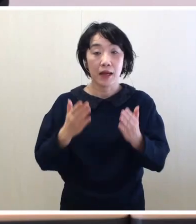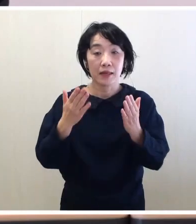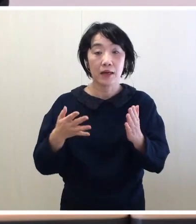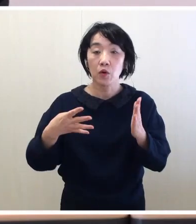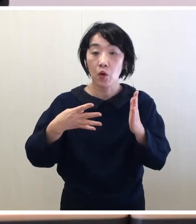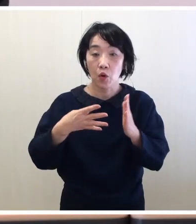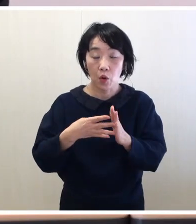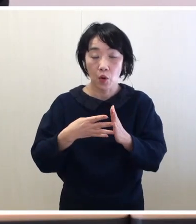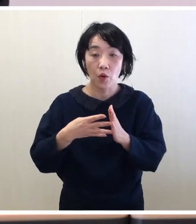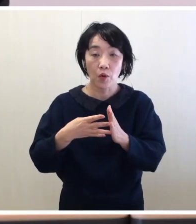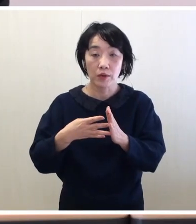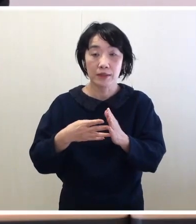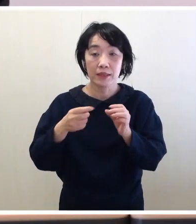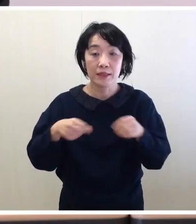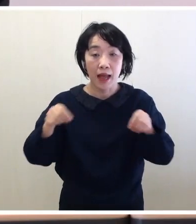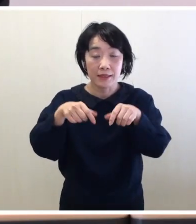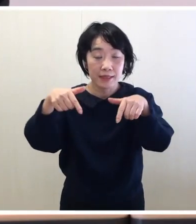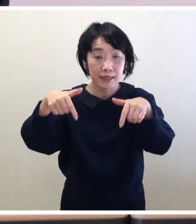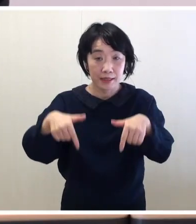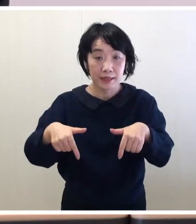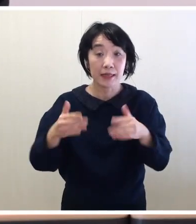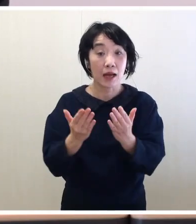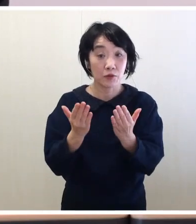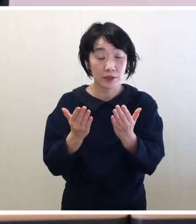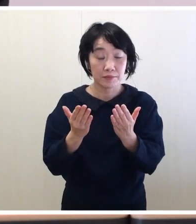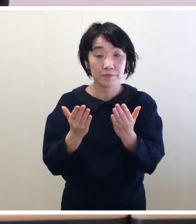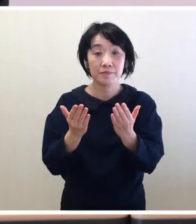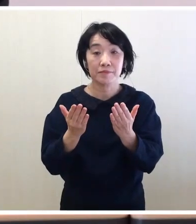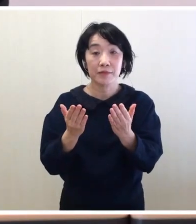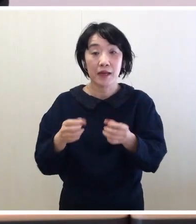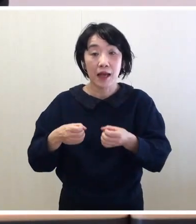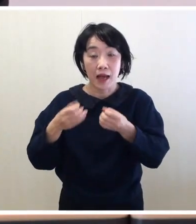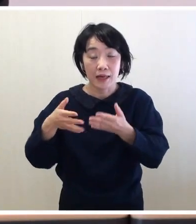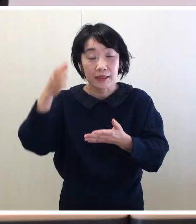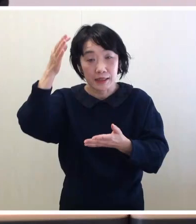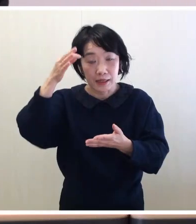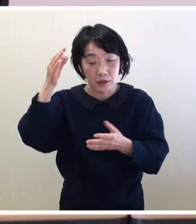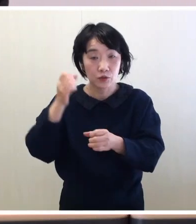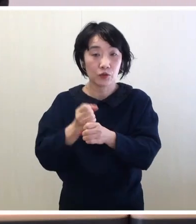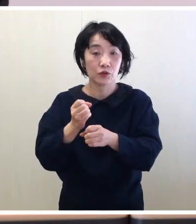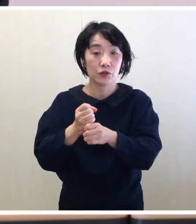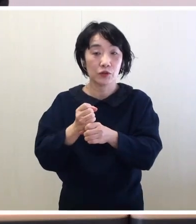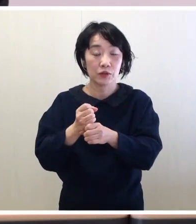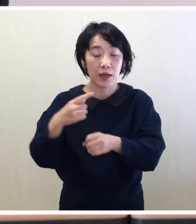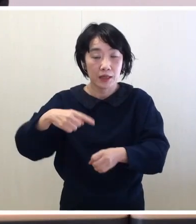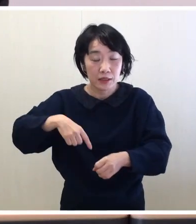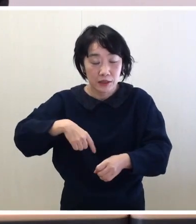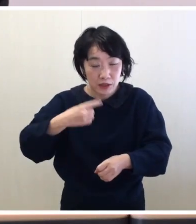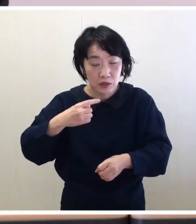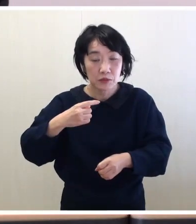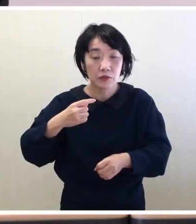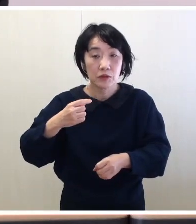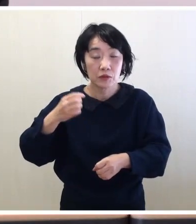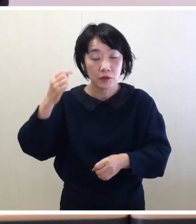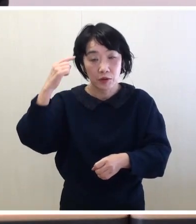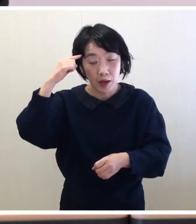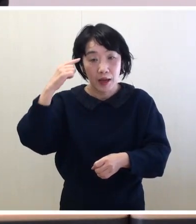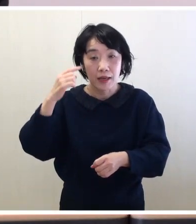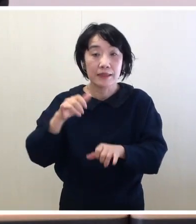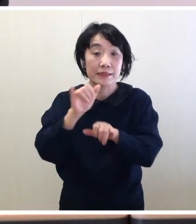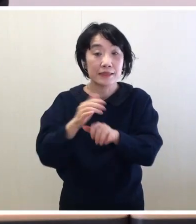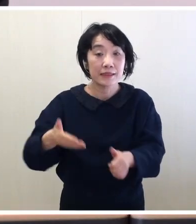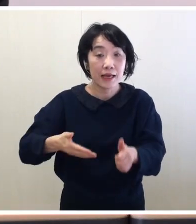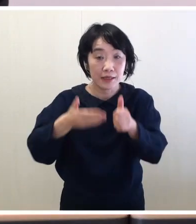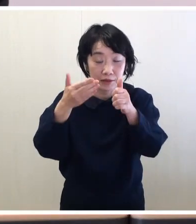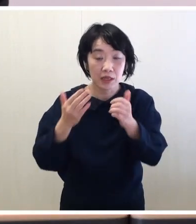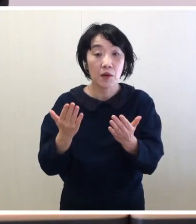。学校法人関西学院さんからは、新たな価値を生み出す、自ら生み出す人材